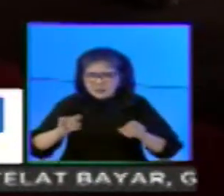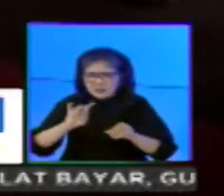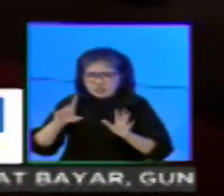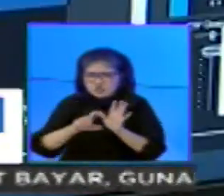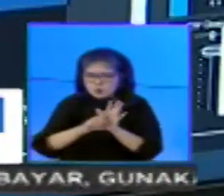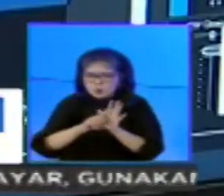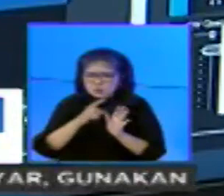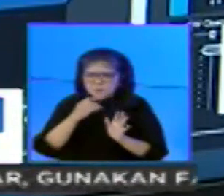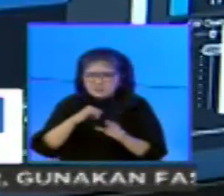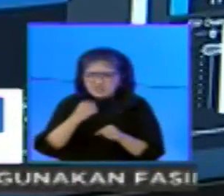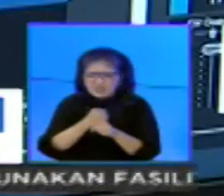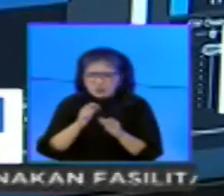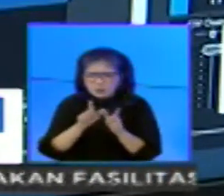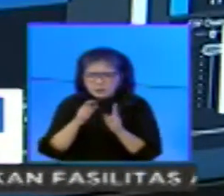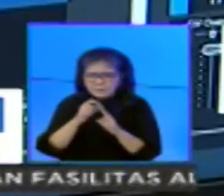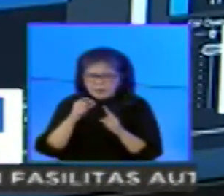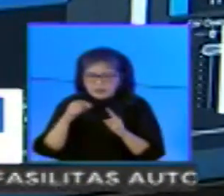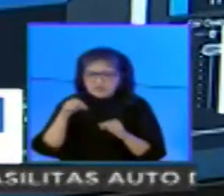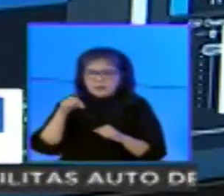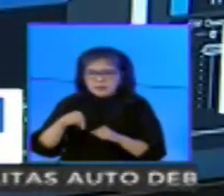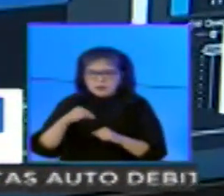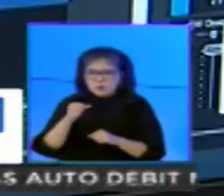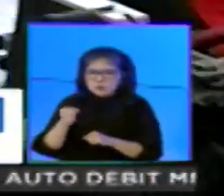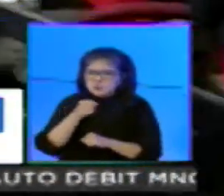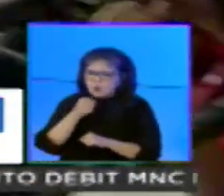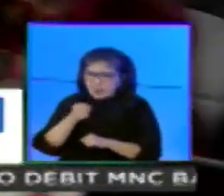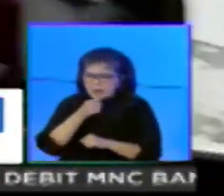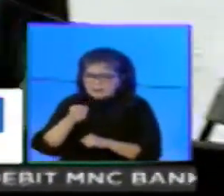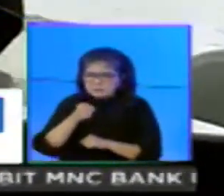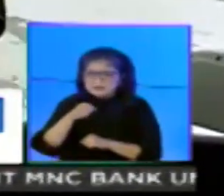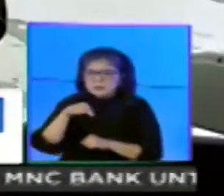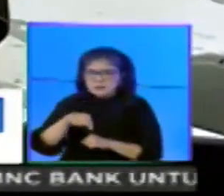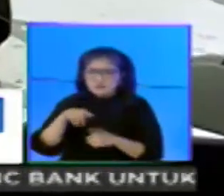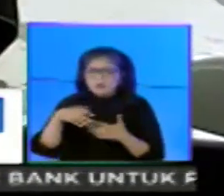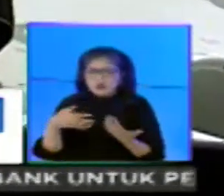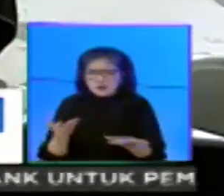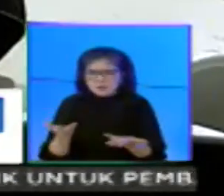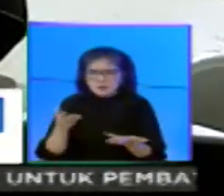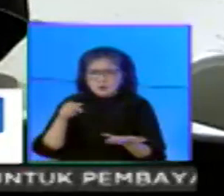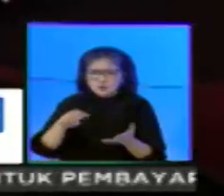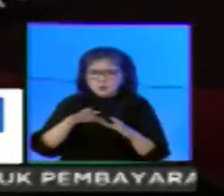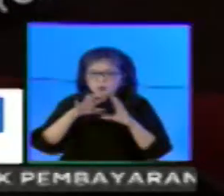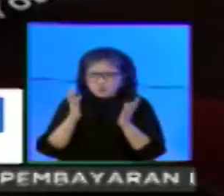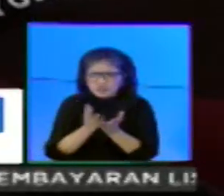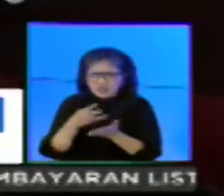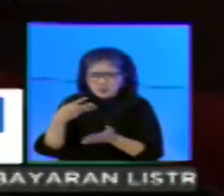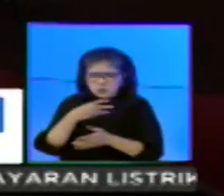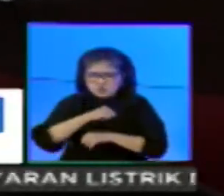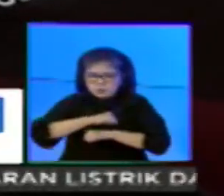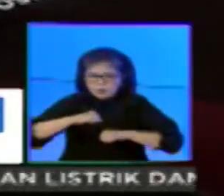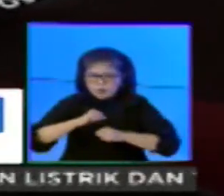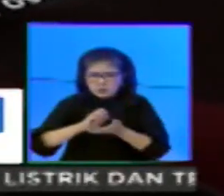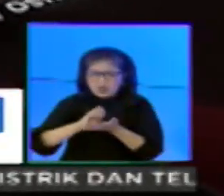kita punya jurnalis juga gitu yang meliput dan memberitakan gitu informasi soal e-sports. Kemudian ada juga di bagian